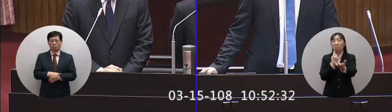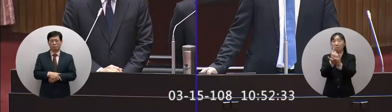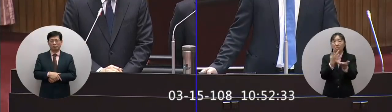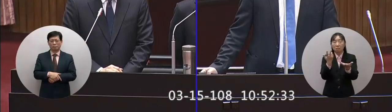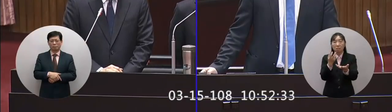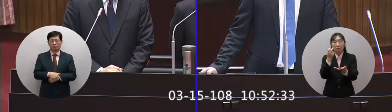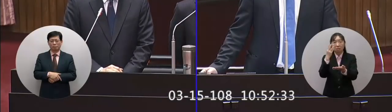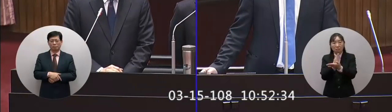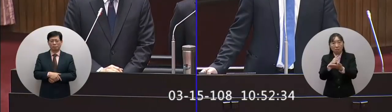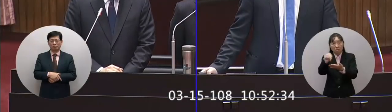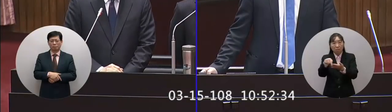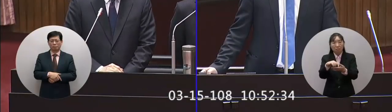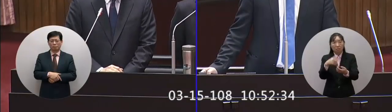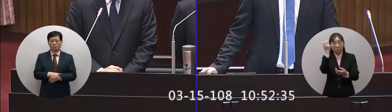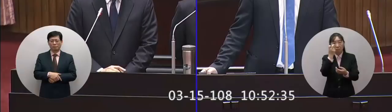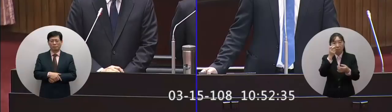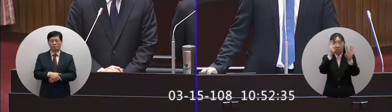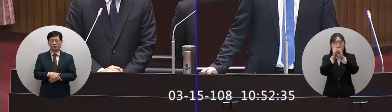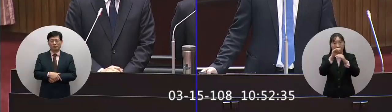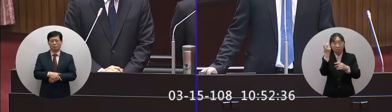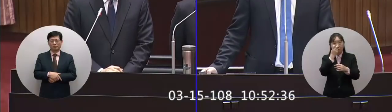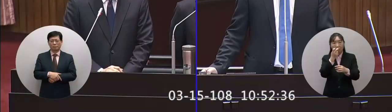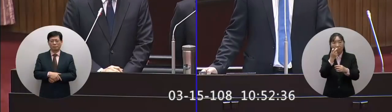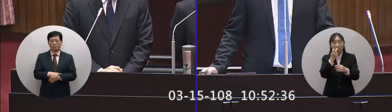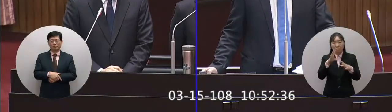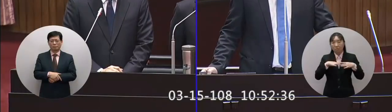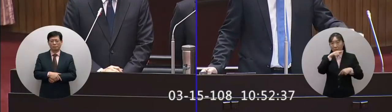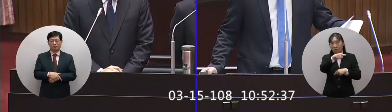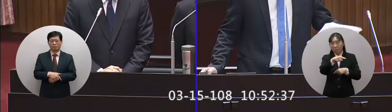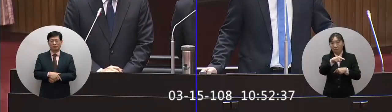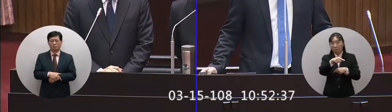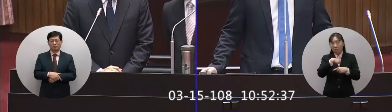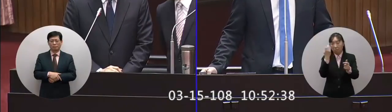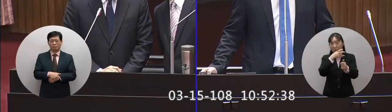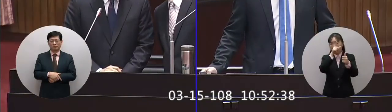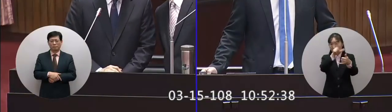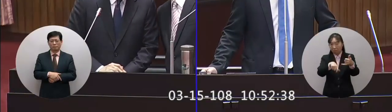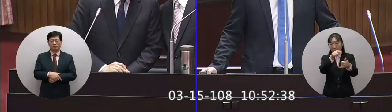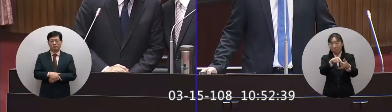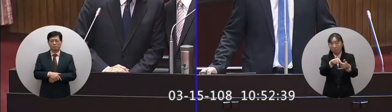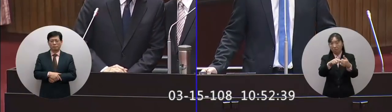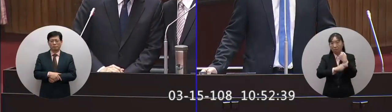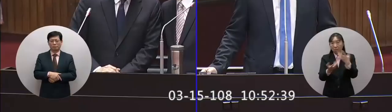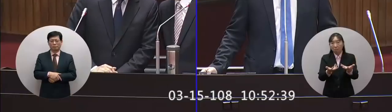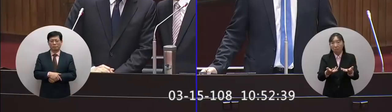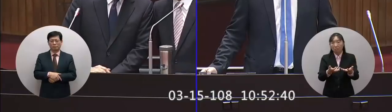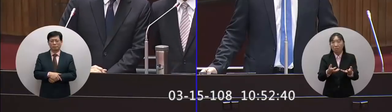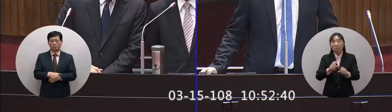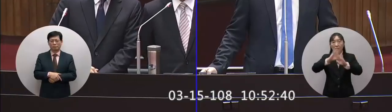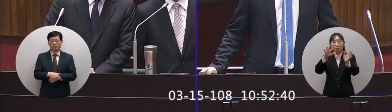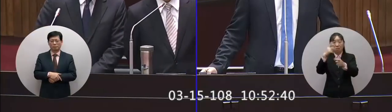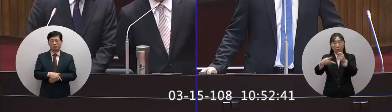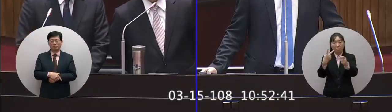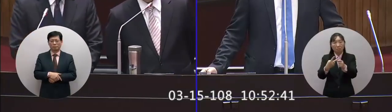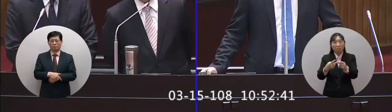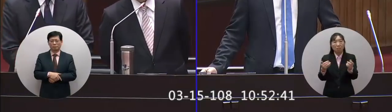哦，在检察系统当中要节制检察官权力的法案，从宣布到现在2年多，法案